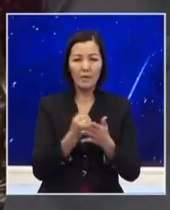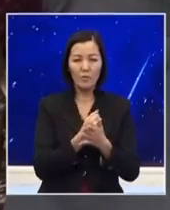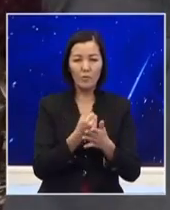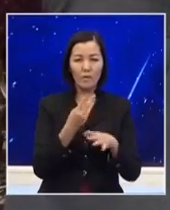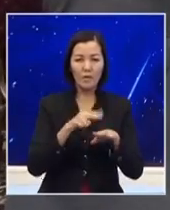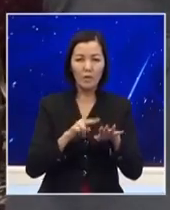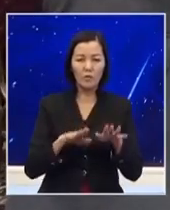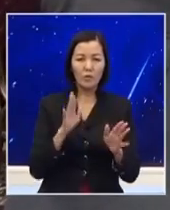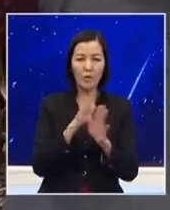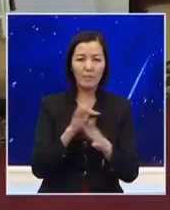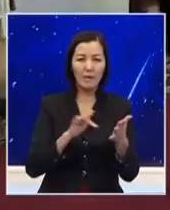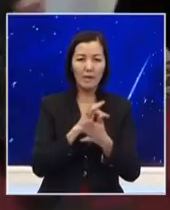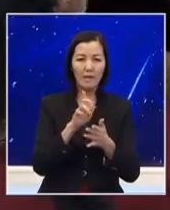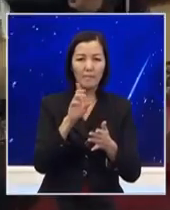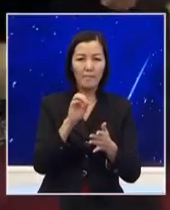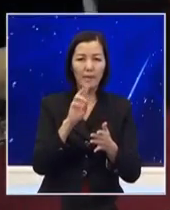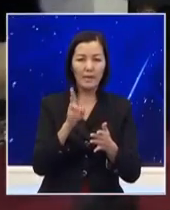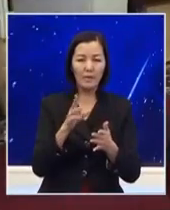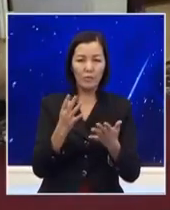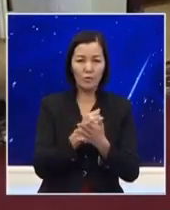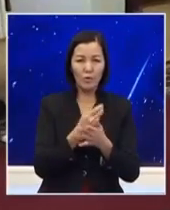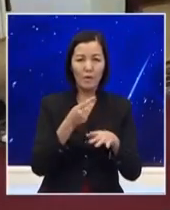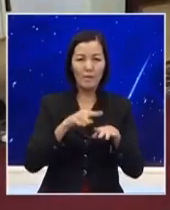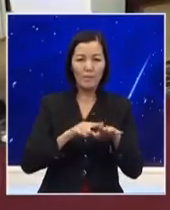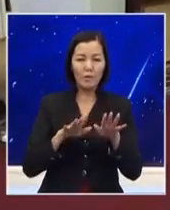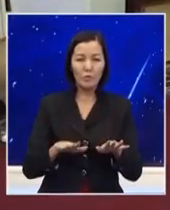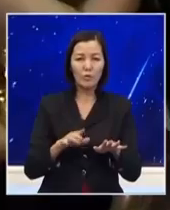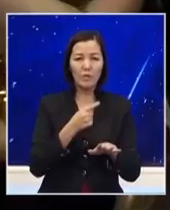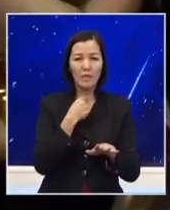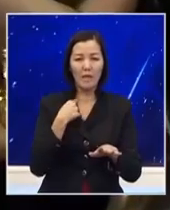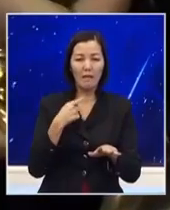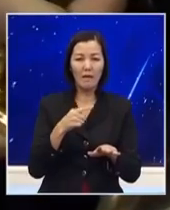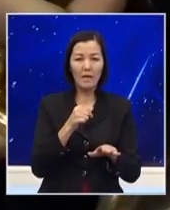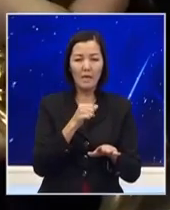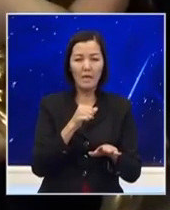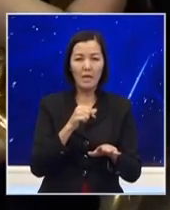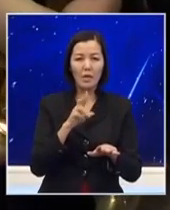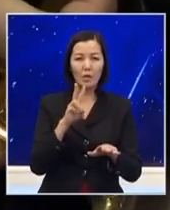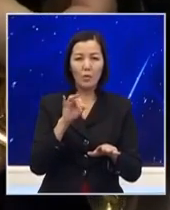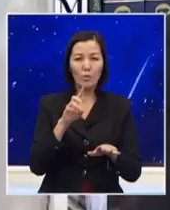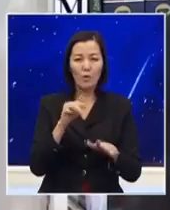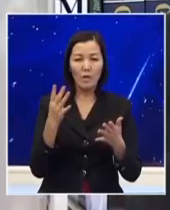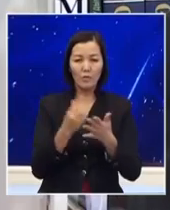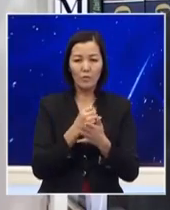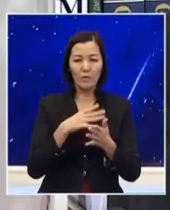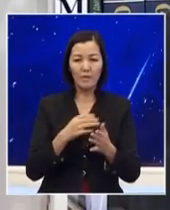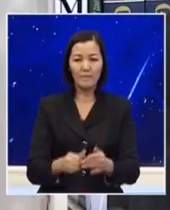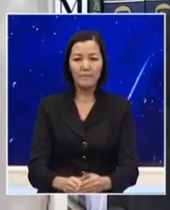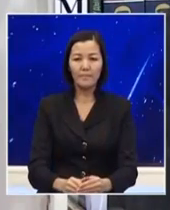орын Қапшағай қаласынан келген Берік Байыловқа бұйырды. Бірінші орынды Талғар ауданынан Нұрлан Әбдібеков еншіледі. Мен оның